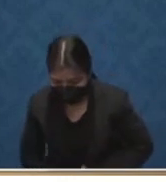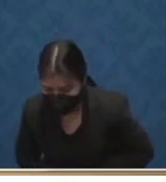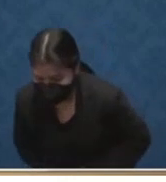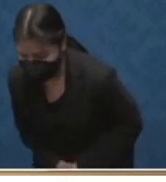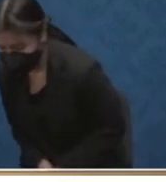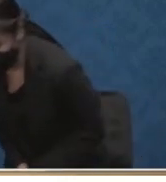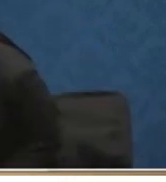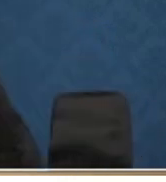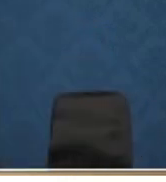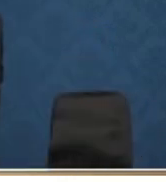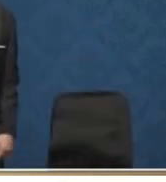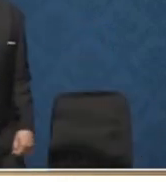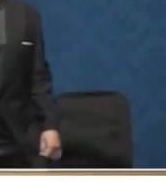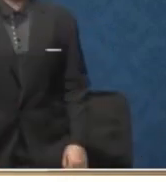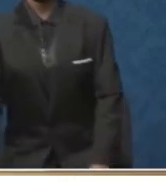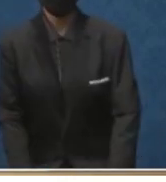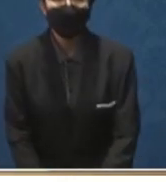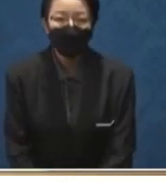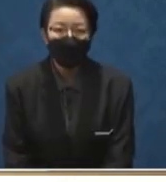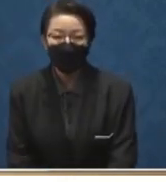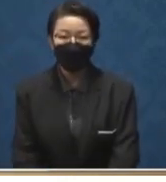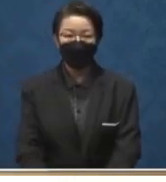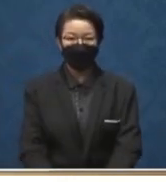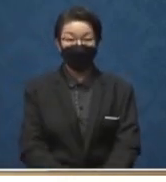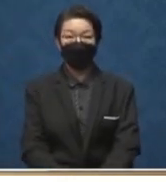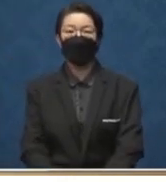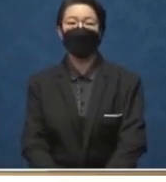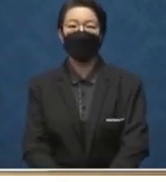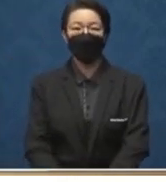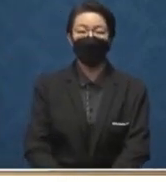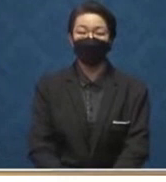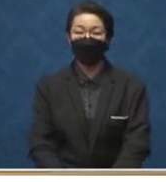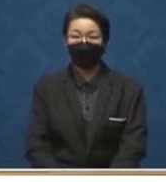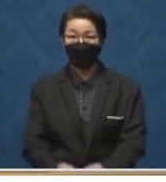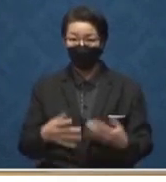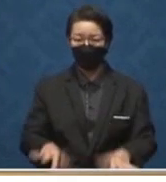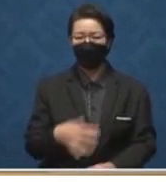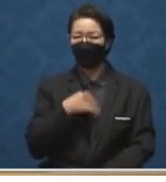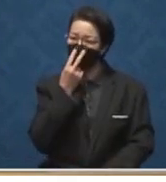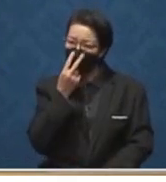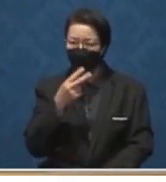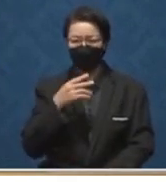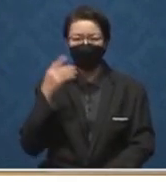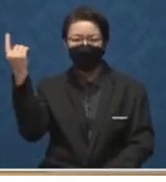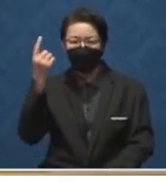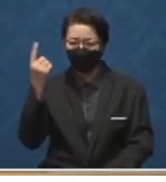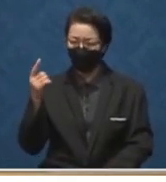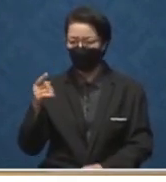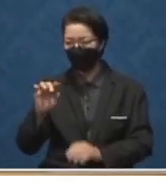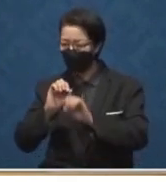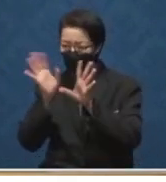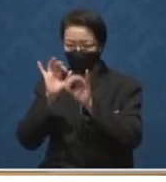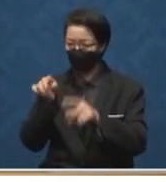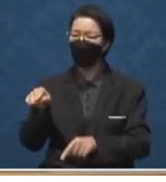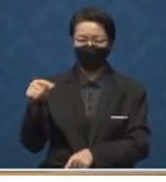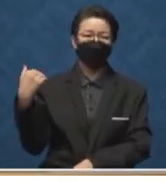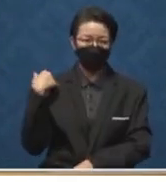ผมยไมเห็นมโครงการที่มการส่เสริมการทงเที่วทชัดเจนโดยพอกทเที่วส่วใหญ่เราต้องยอมรับว่